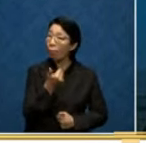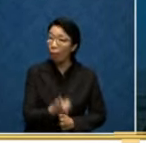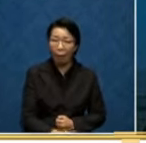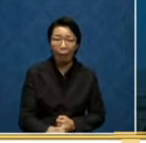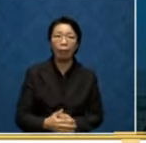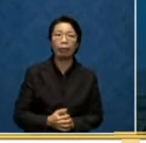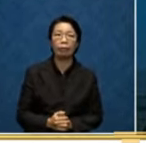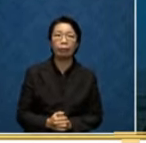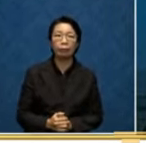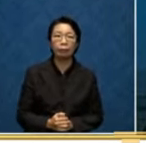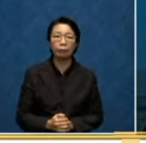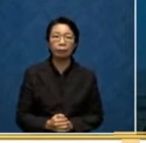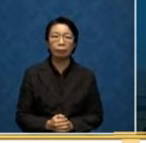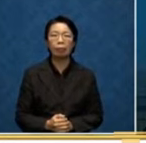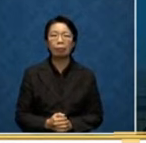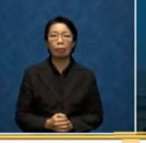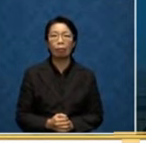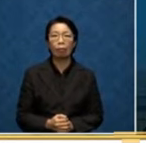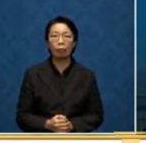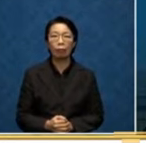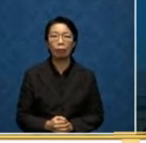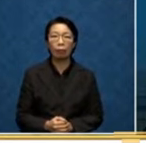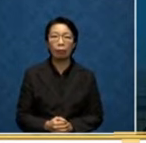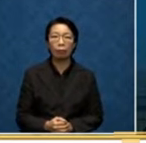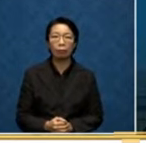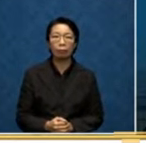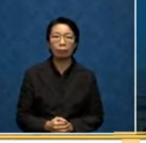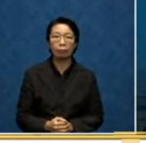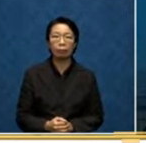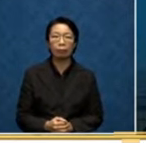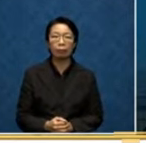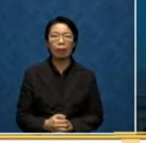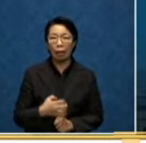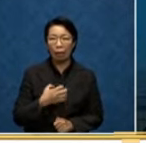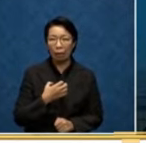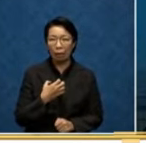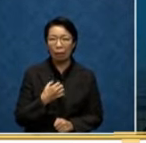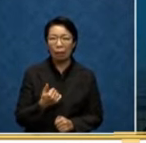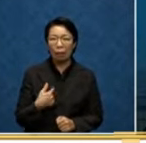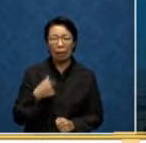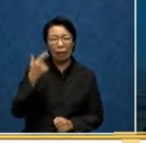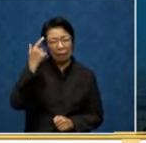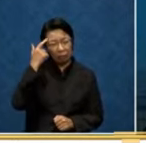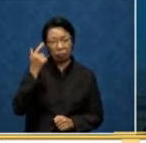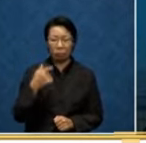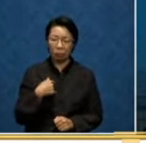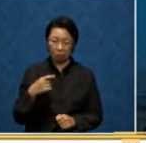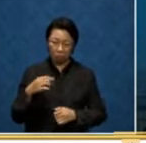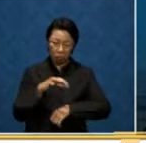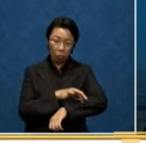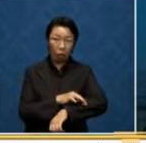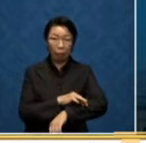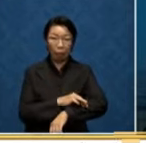ได้เกิดวุฒิภาวะที่ควบคุมสติร่างกายตัวเองไม่